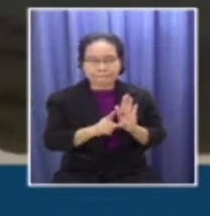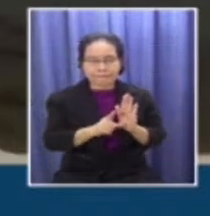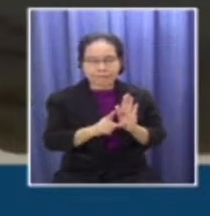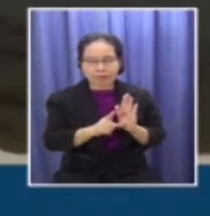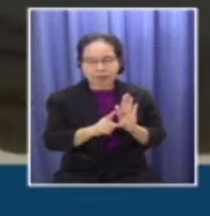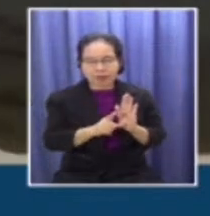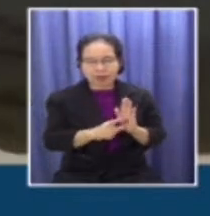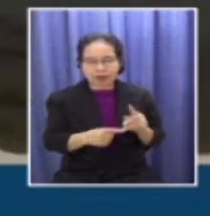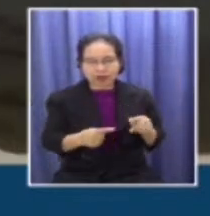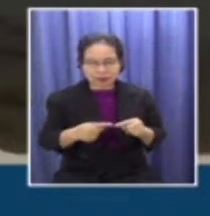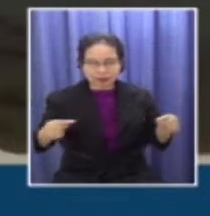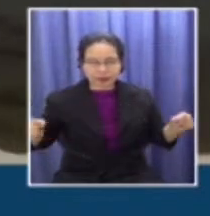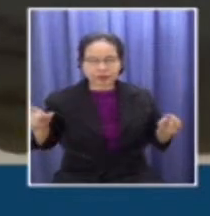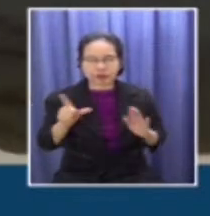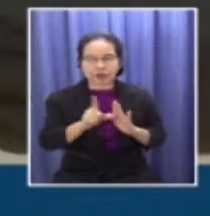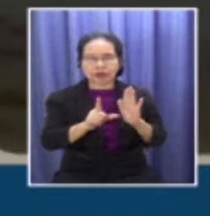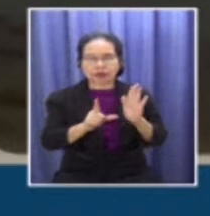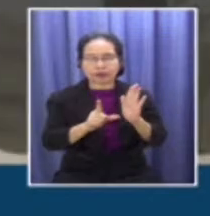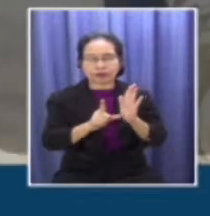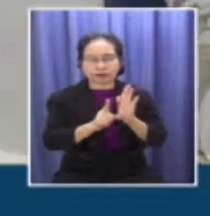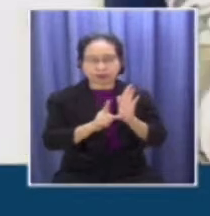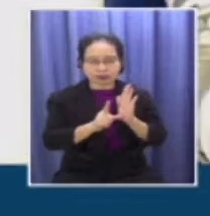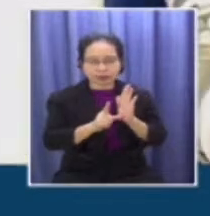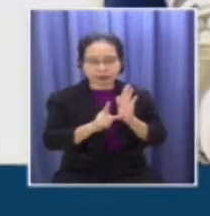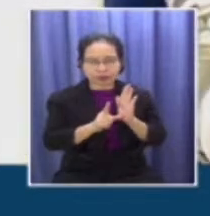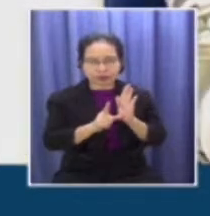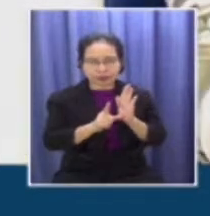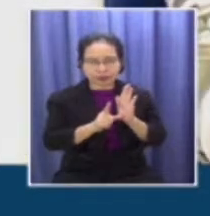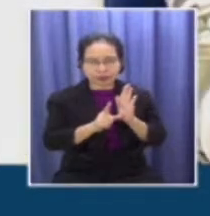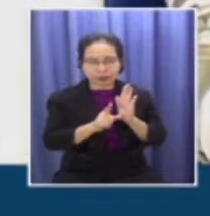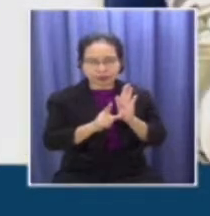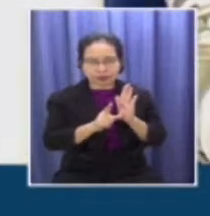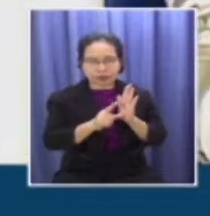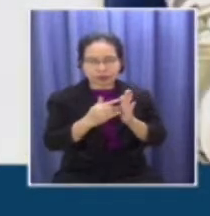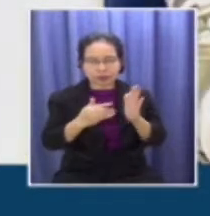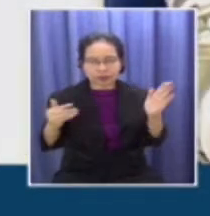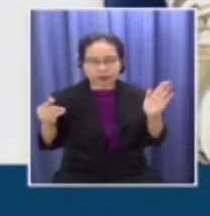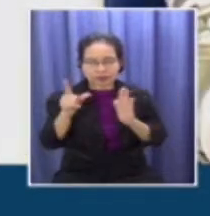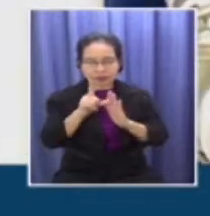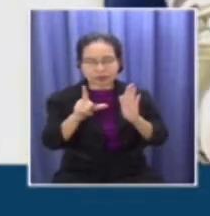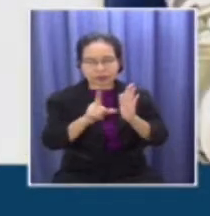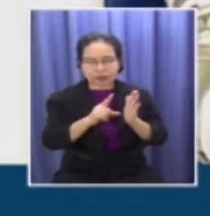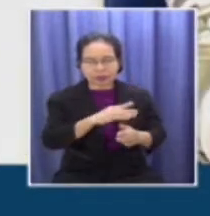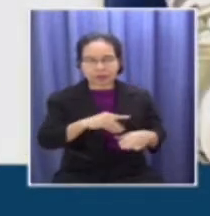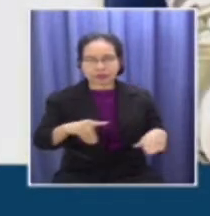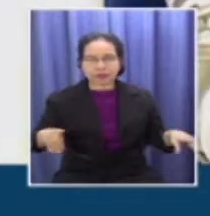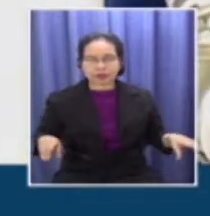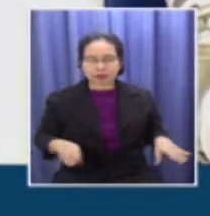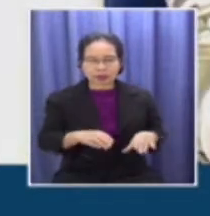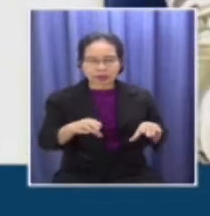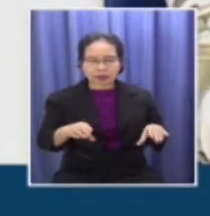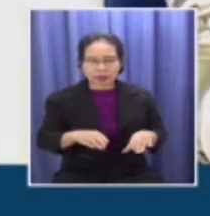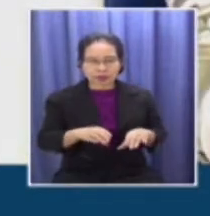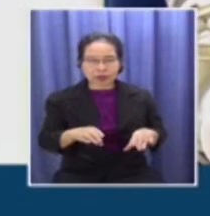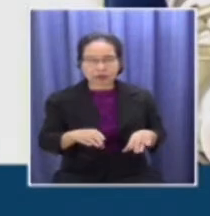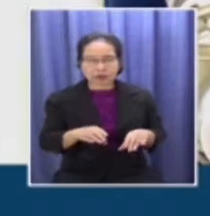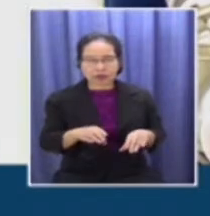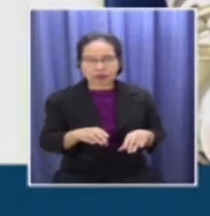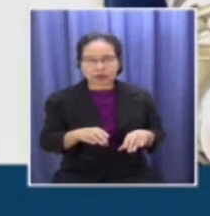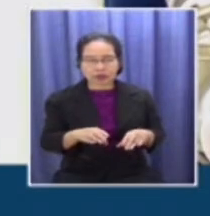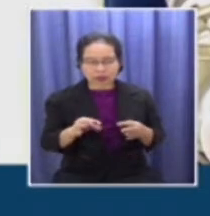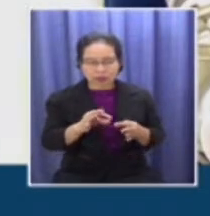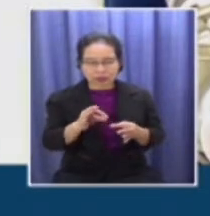ampa asoɔdene ɛwɔ hɔ asoɔdene bebree no ana wɔ hɔ ɛnɛ nkurɔfoɔ mu Nyankopɔn